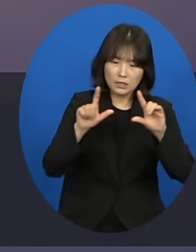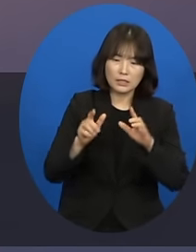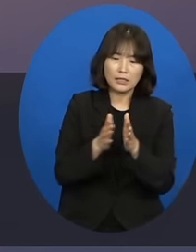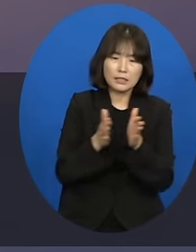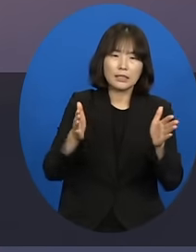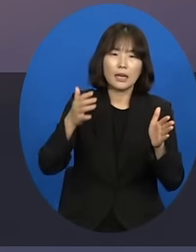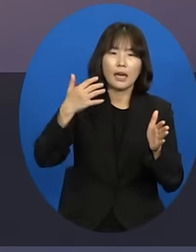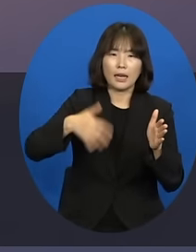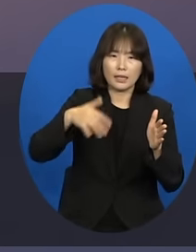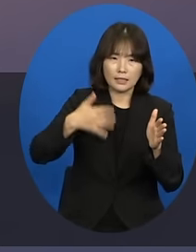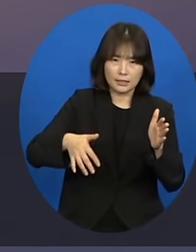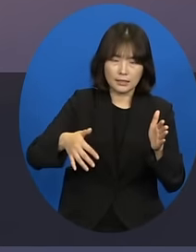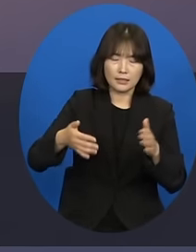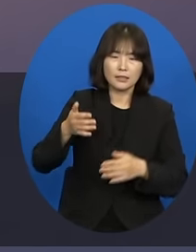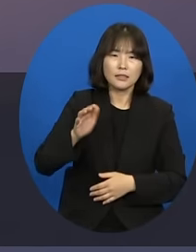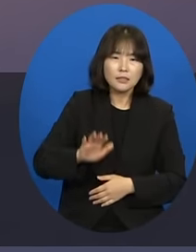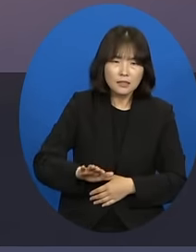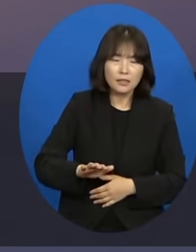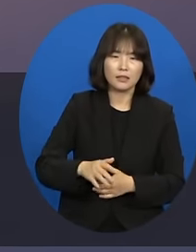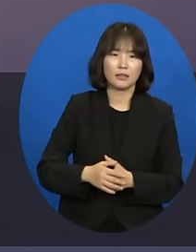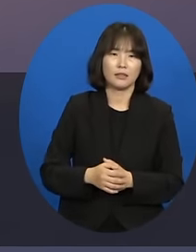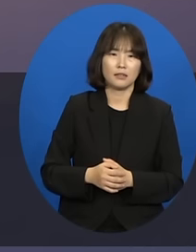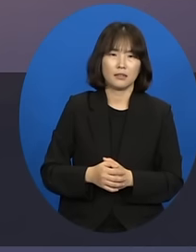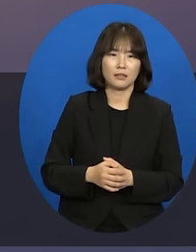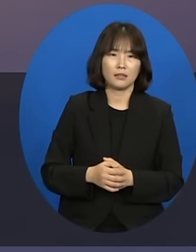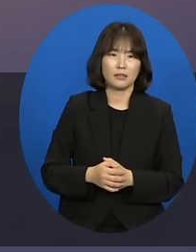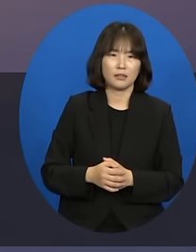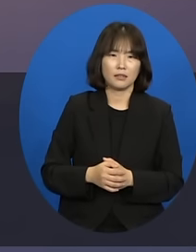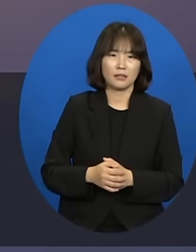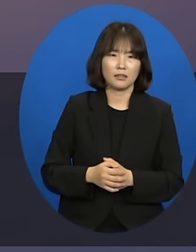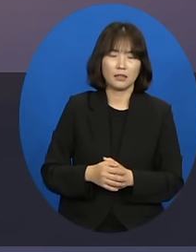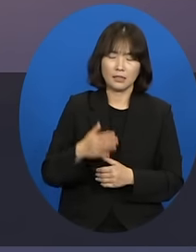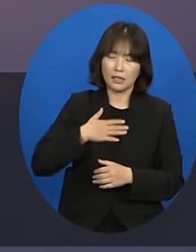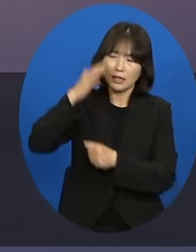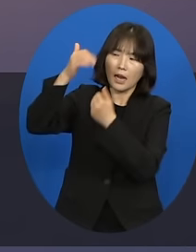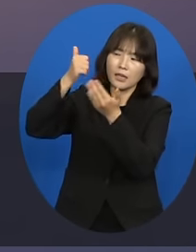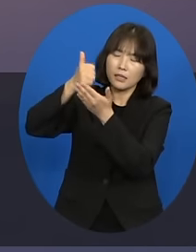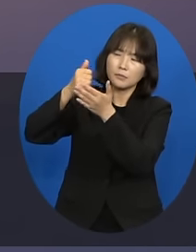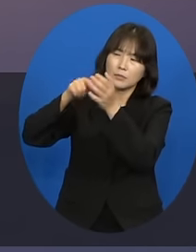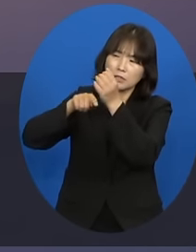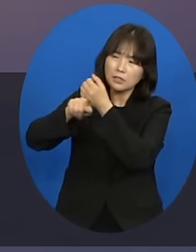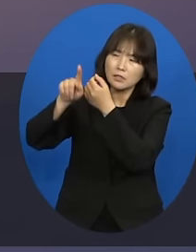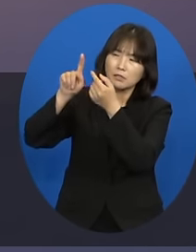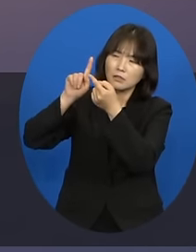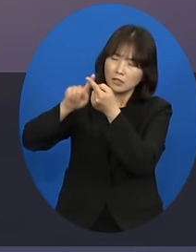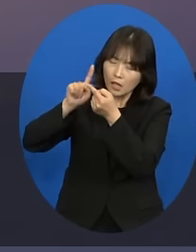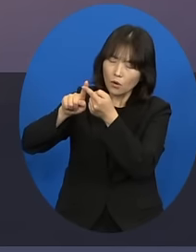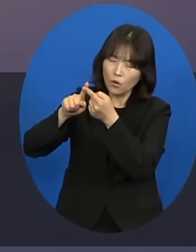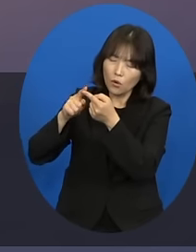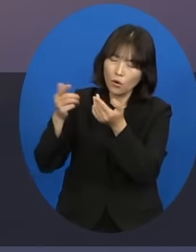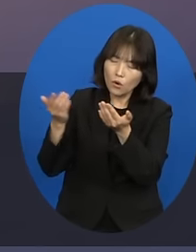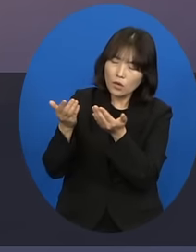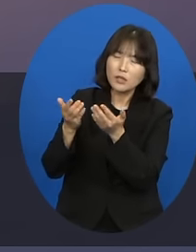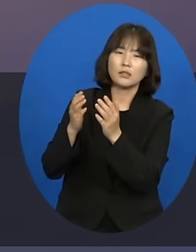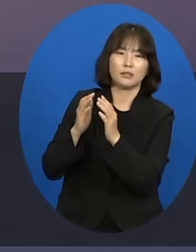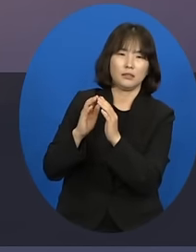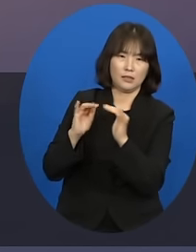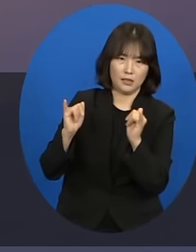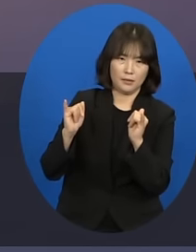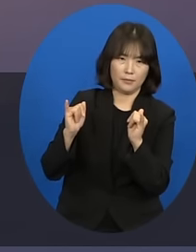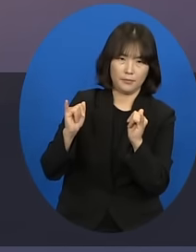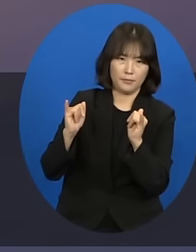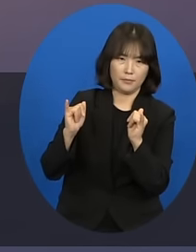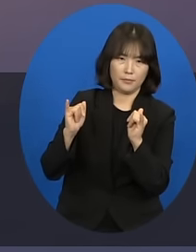일하고 하나님이 일하시면 일하고 하나님의 뜻에 따라 일하는 사람인데 아직 내가 하나님의 뜻에